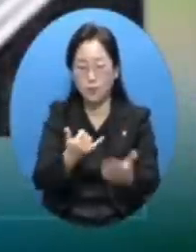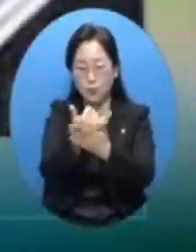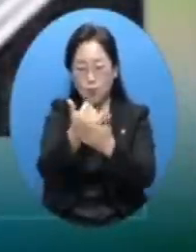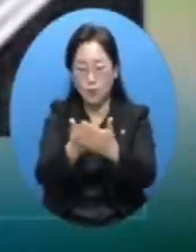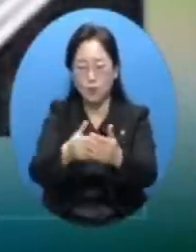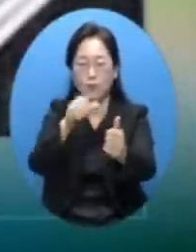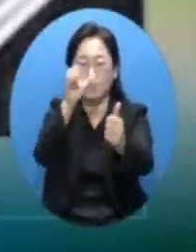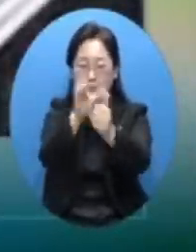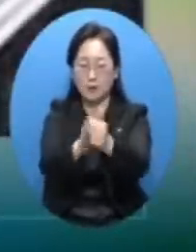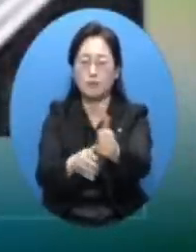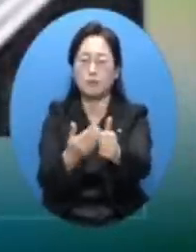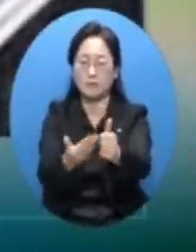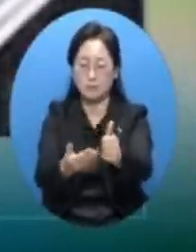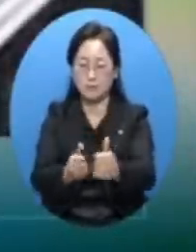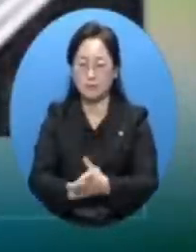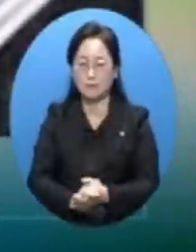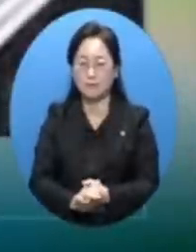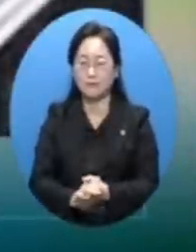맡깁니다.